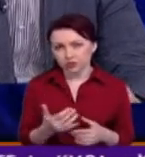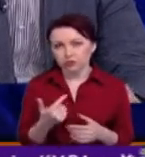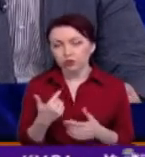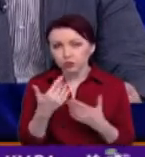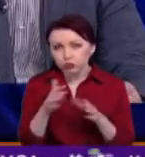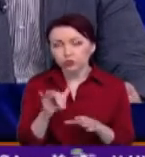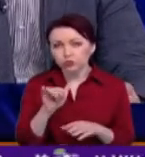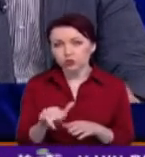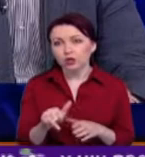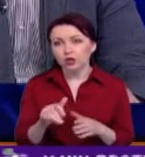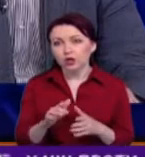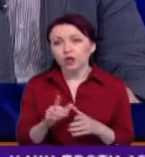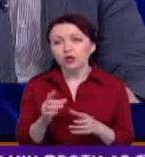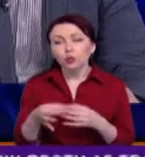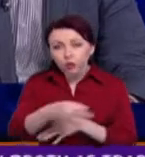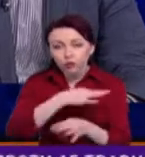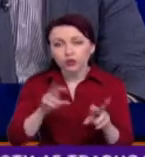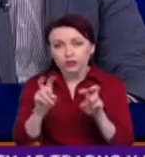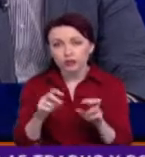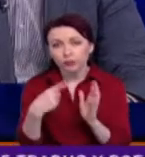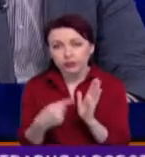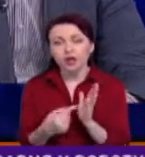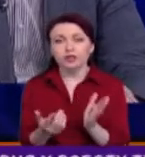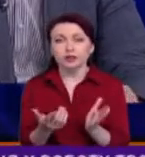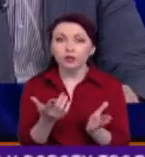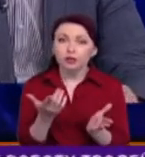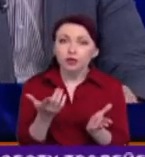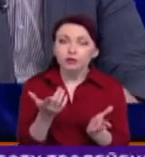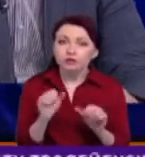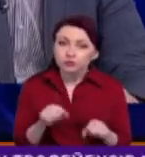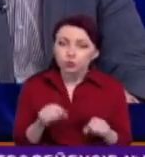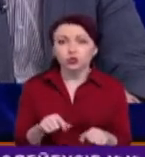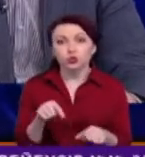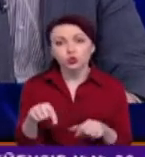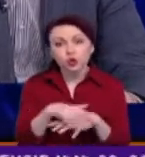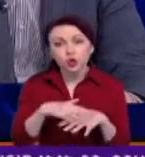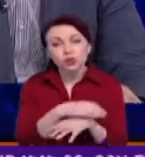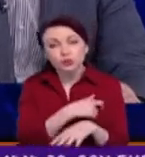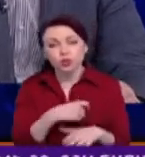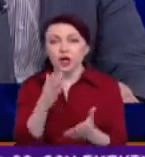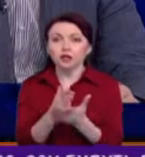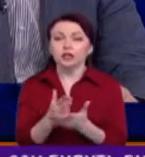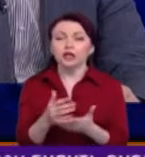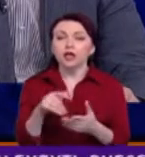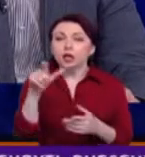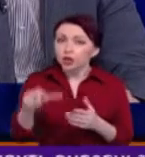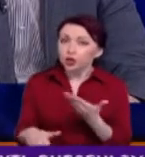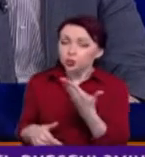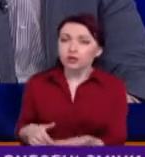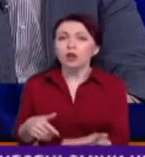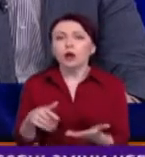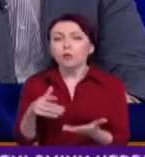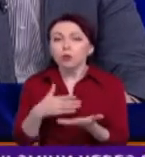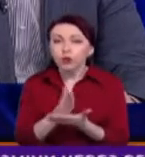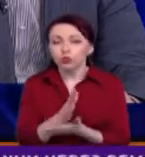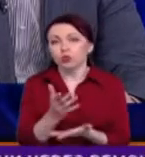у вас в цьому контексті, от те, що ми обговорюємо, є запитання, користуючись нагодою, що тут і народний депутат є, і людина